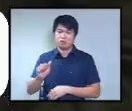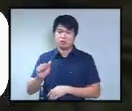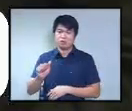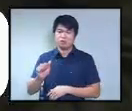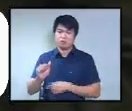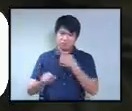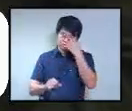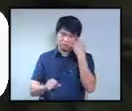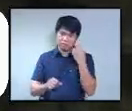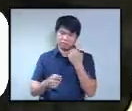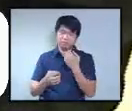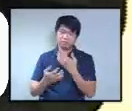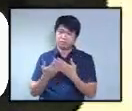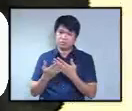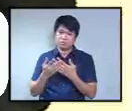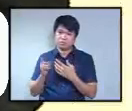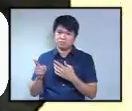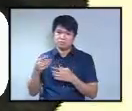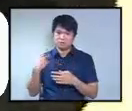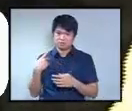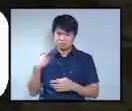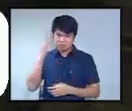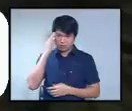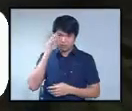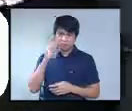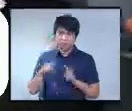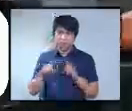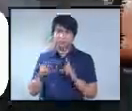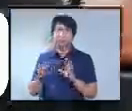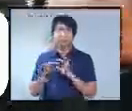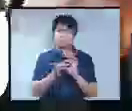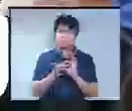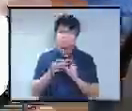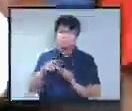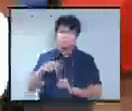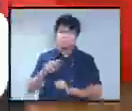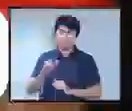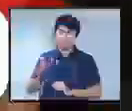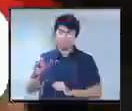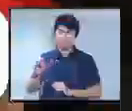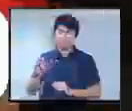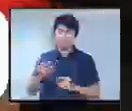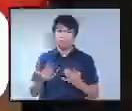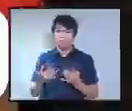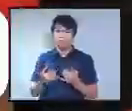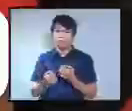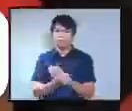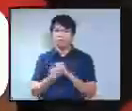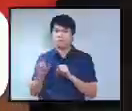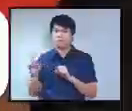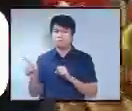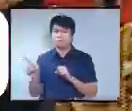Kasi mas madali yan sila, may alam eh. But they will be connected with PAOF. Pero ngayon pa lang, tila inabsuelto na ng Pangulo